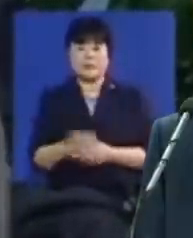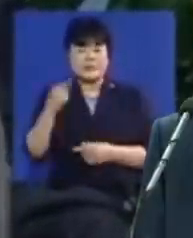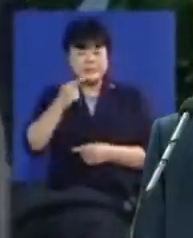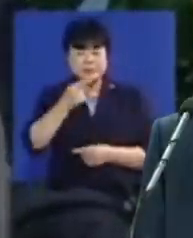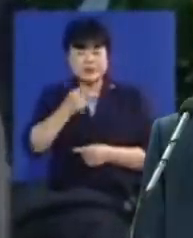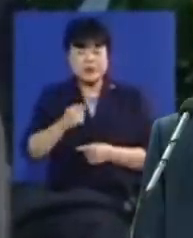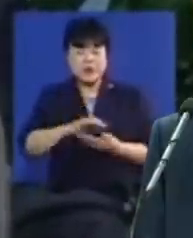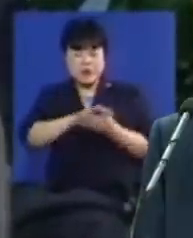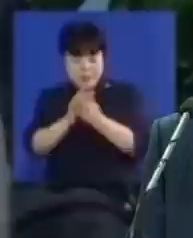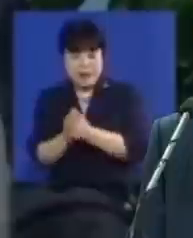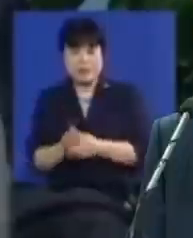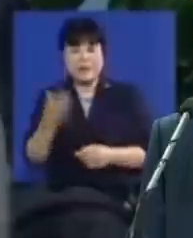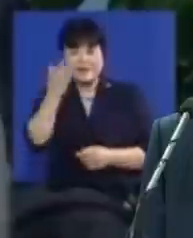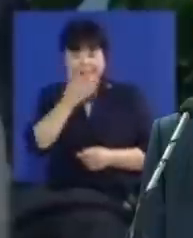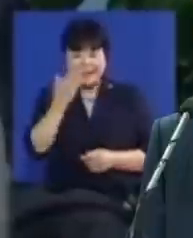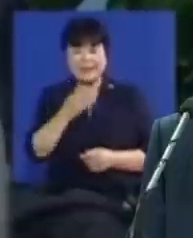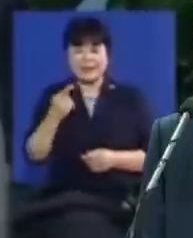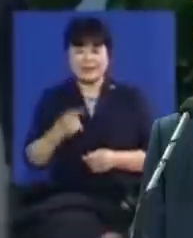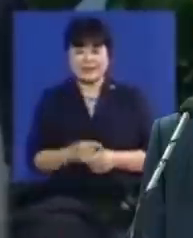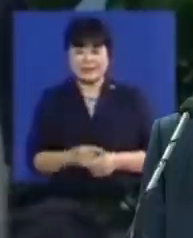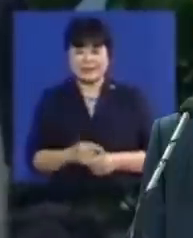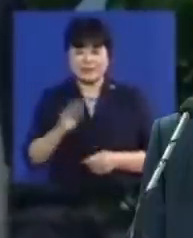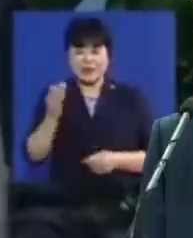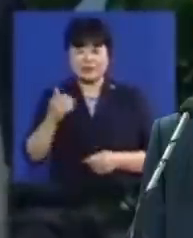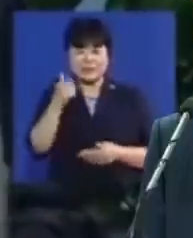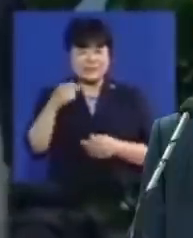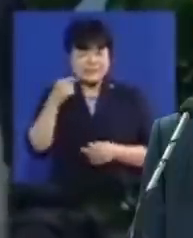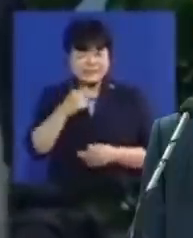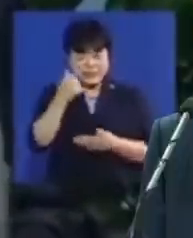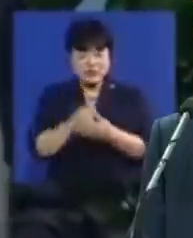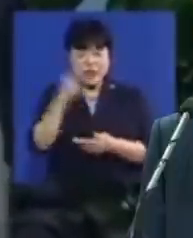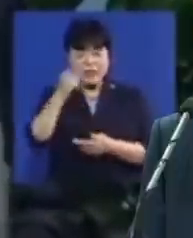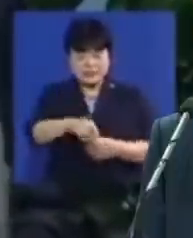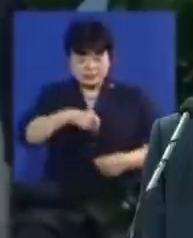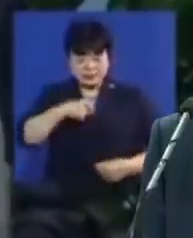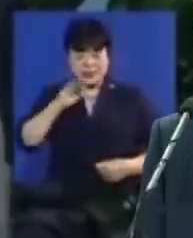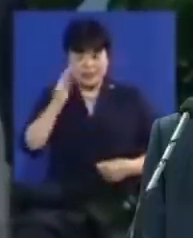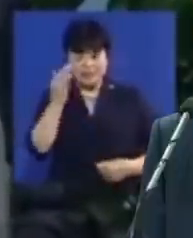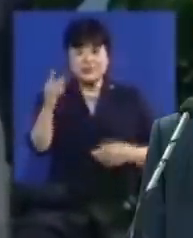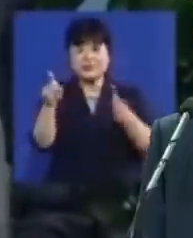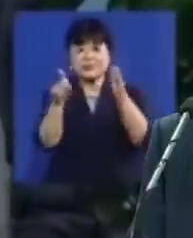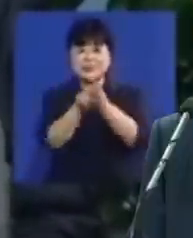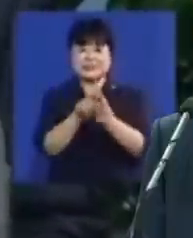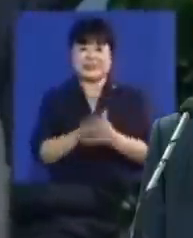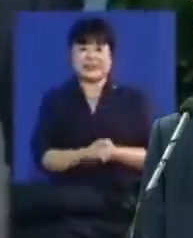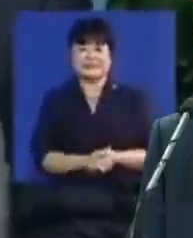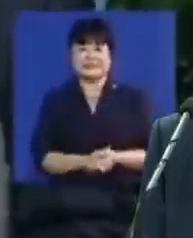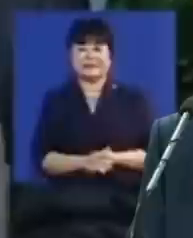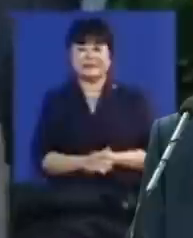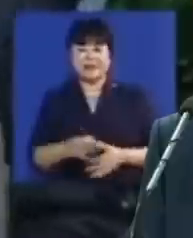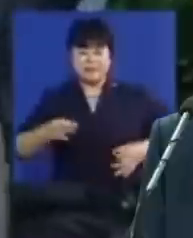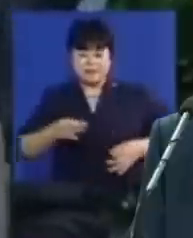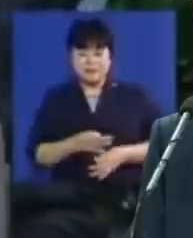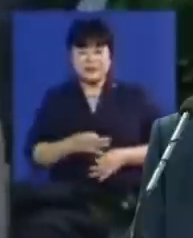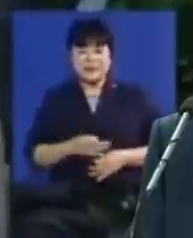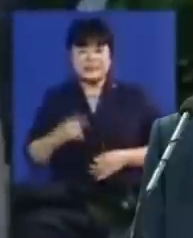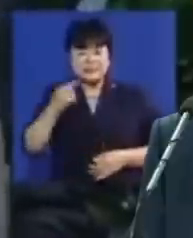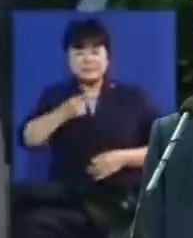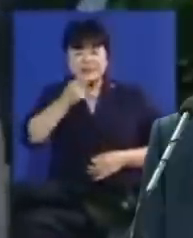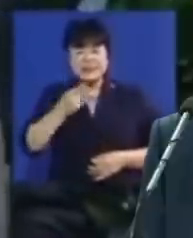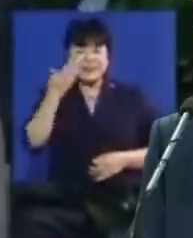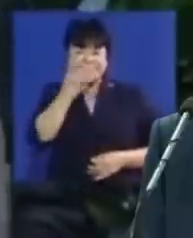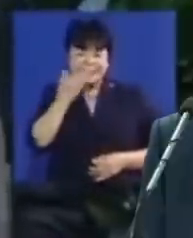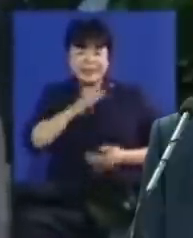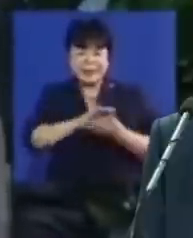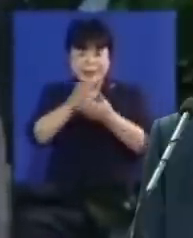물이 달아지듯이 쓴 죄악이 의롭게 되고 마는 것입니다. 불의의 쓴 물도 달아지는